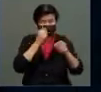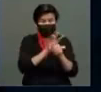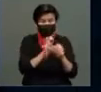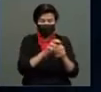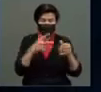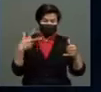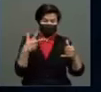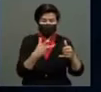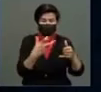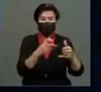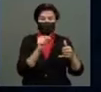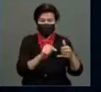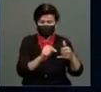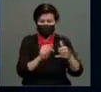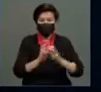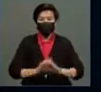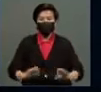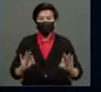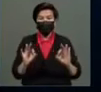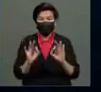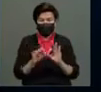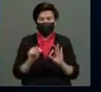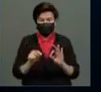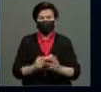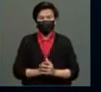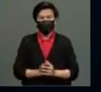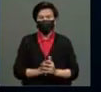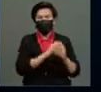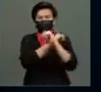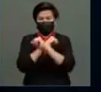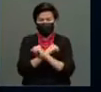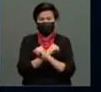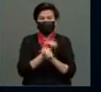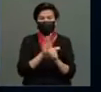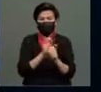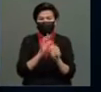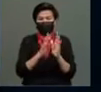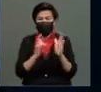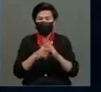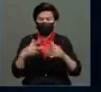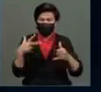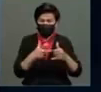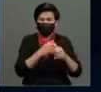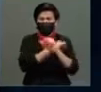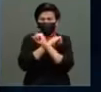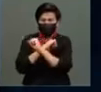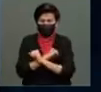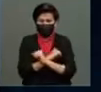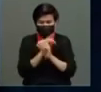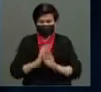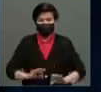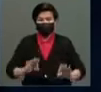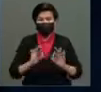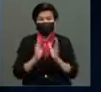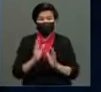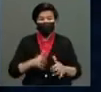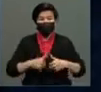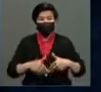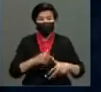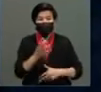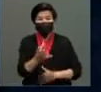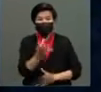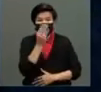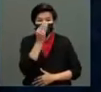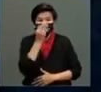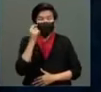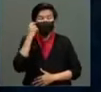นะครับจริงๆแล้วผมว่าเป็นเรื่องที่สำคัญและเรื่องที่จำเป็นขอให้พี่น้องประชาชนได้รับทราบเรื่องพวกนี้แล้วท่านกรุณาตัดสิน